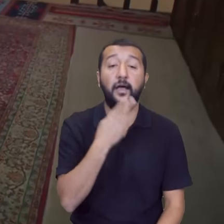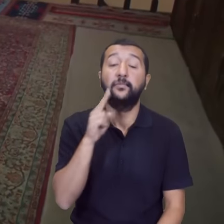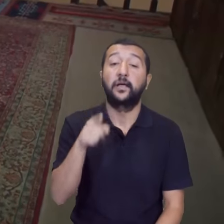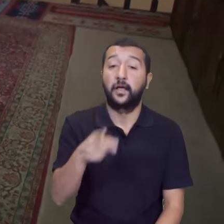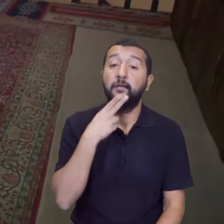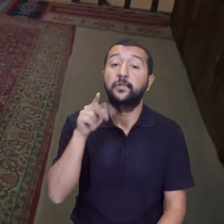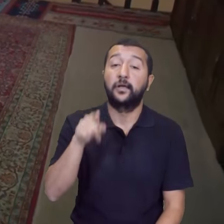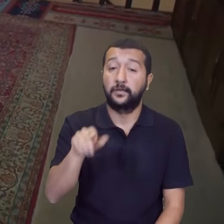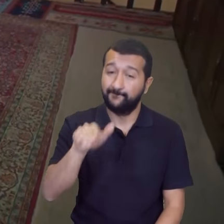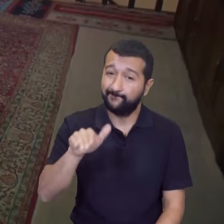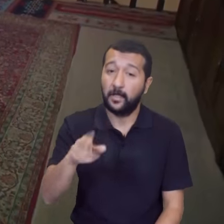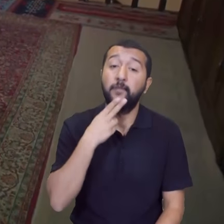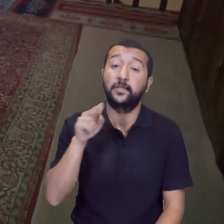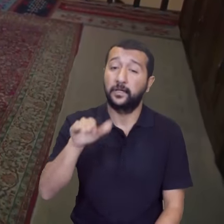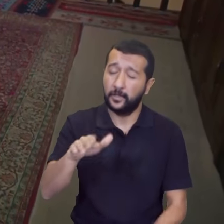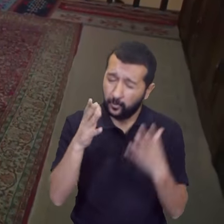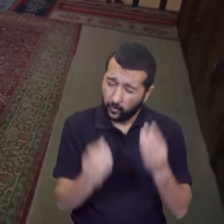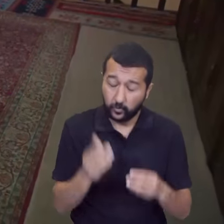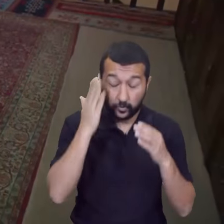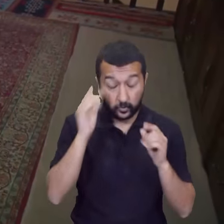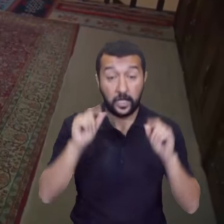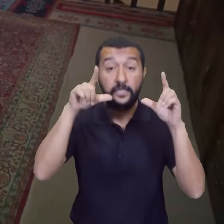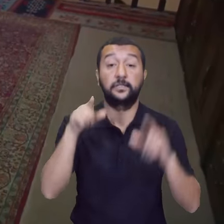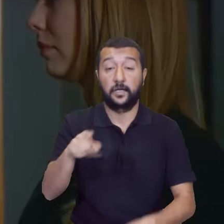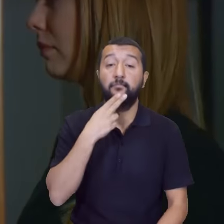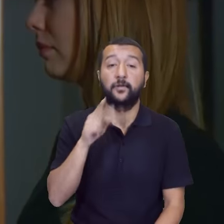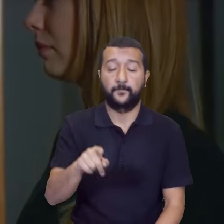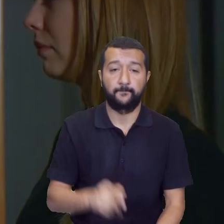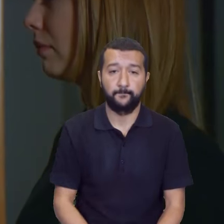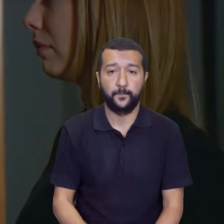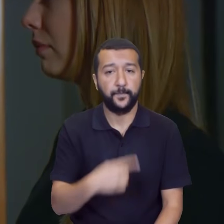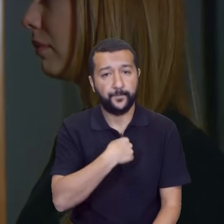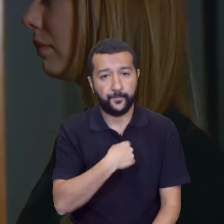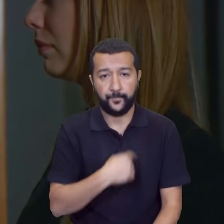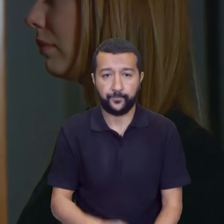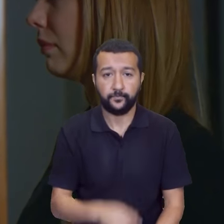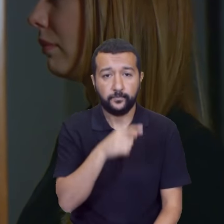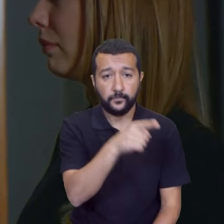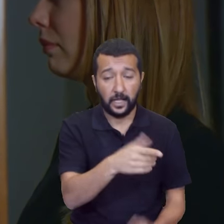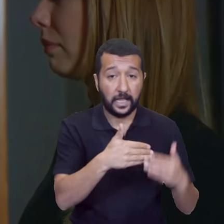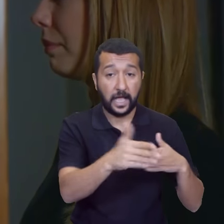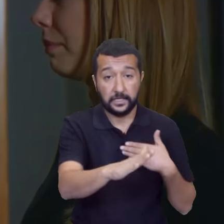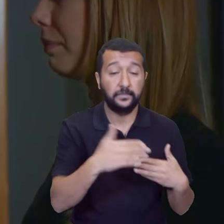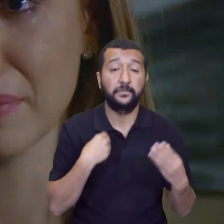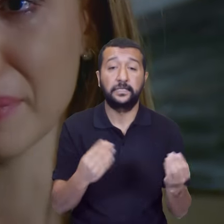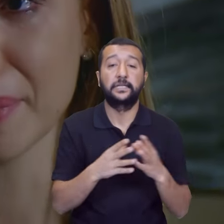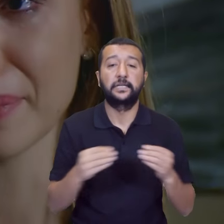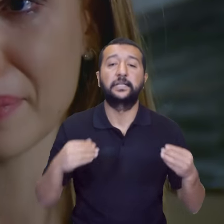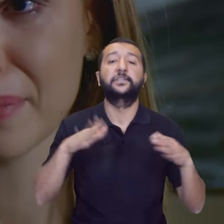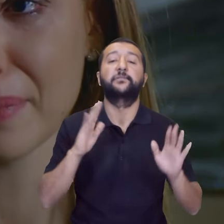Abla, abla, abla ne olursun. Gözünü aç abla. Ben senden ayrılırsam iyileşemem